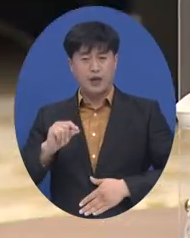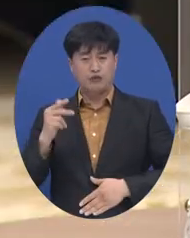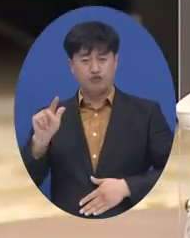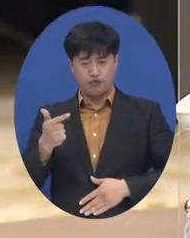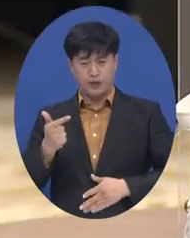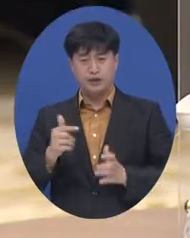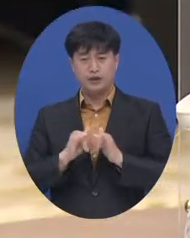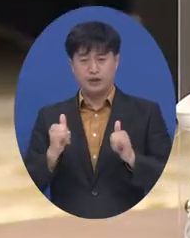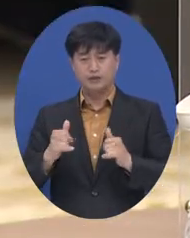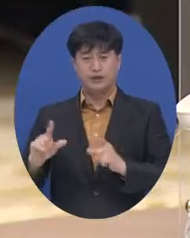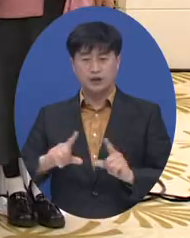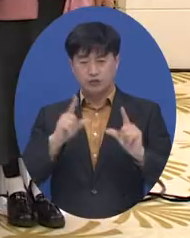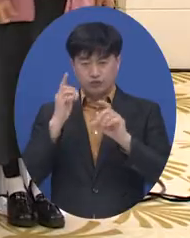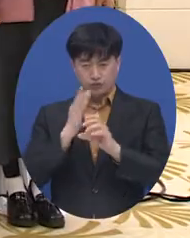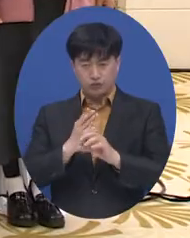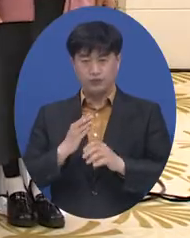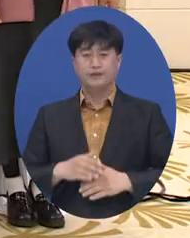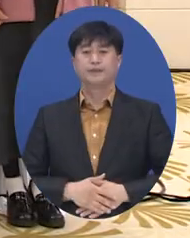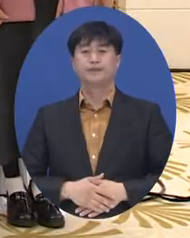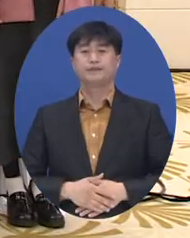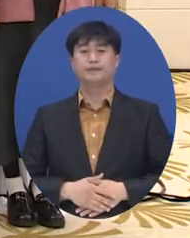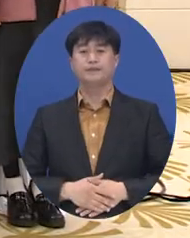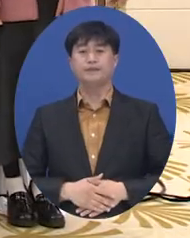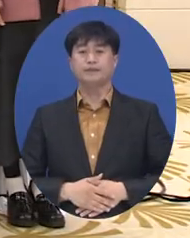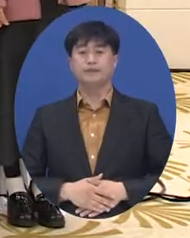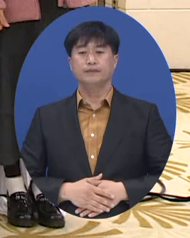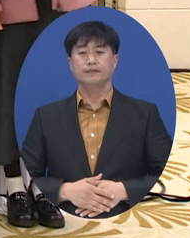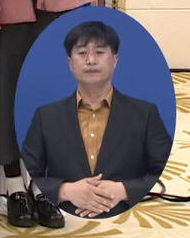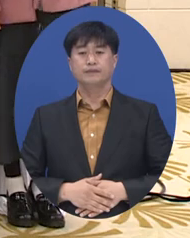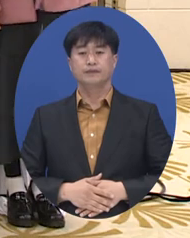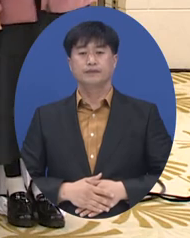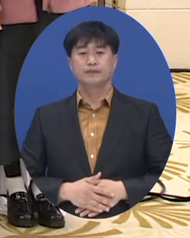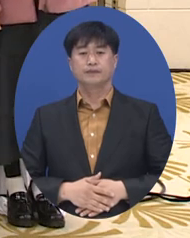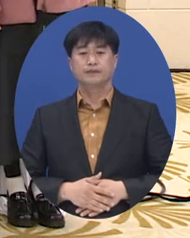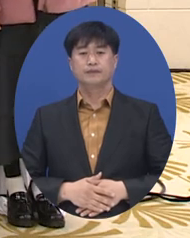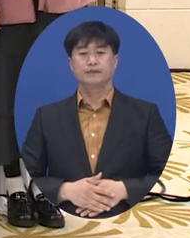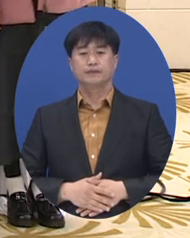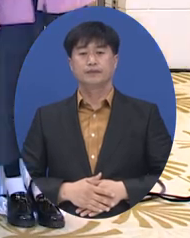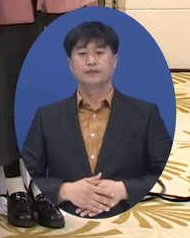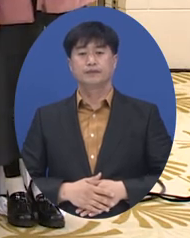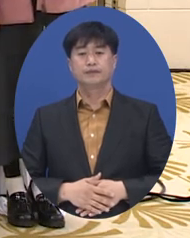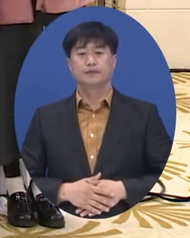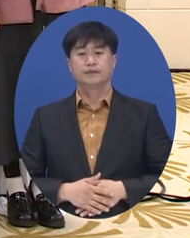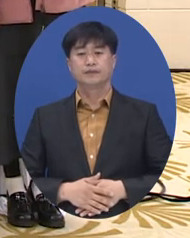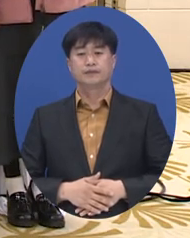600여 명이 거주하고 있습니다. 경기주TV 김태희입니다.